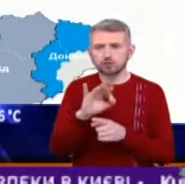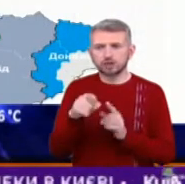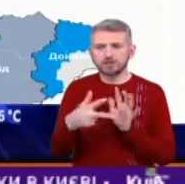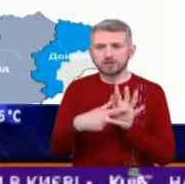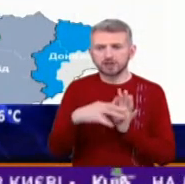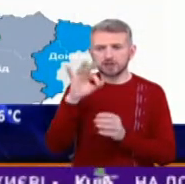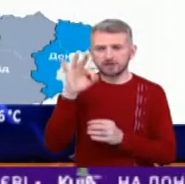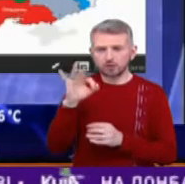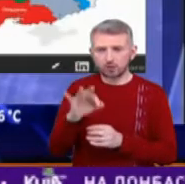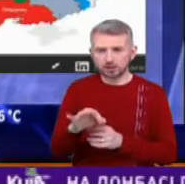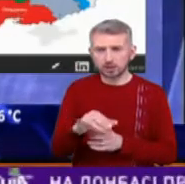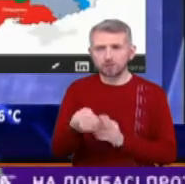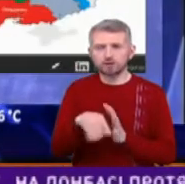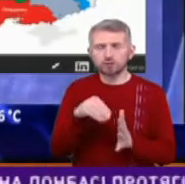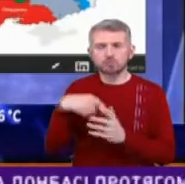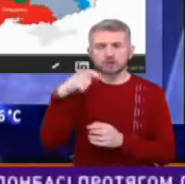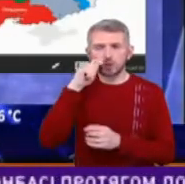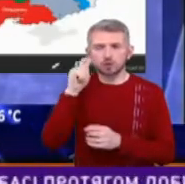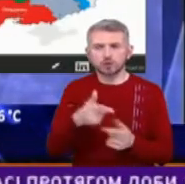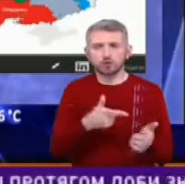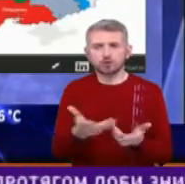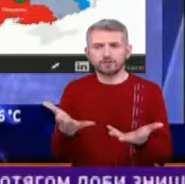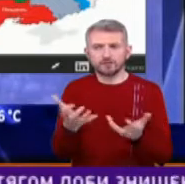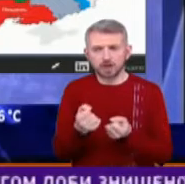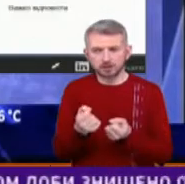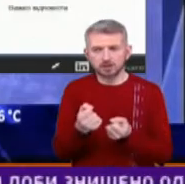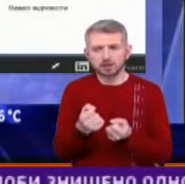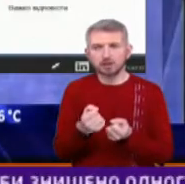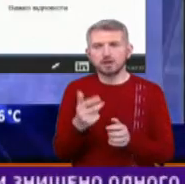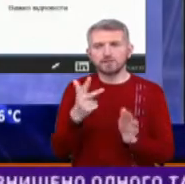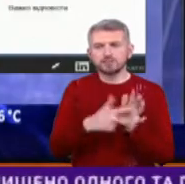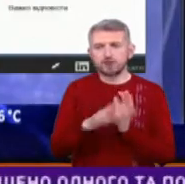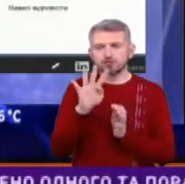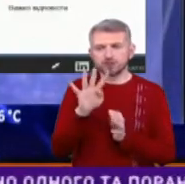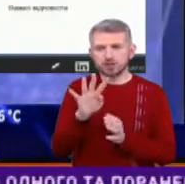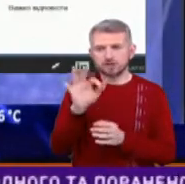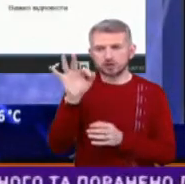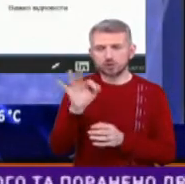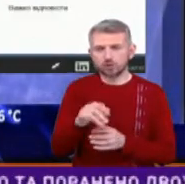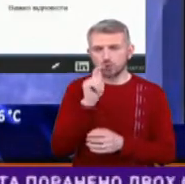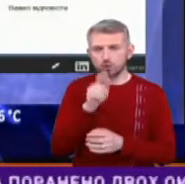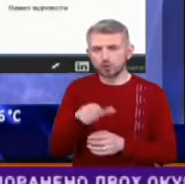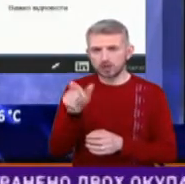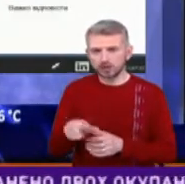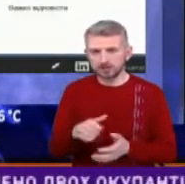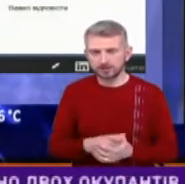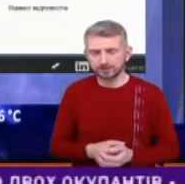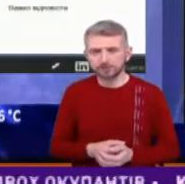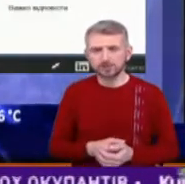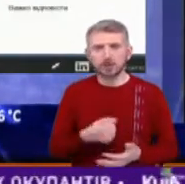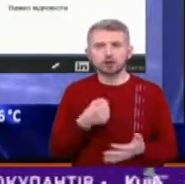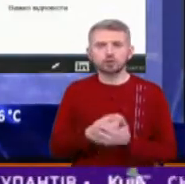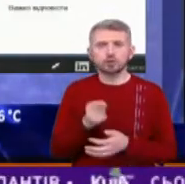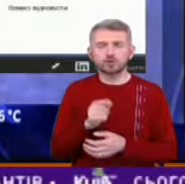0,8%. У виборах президента України готові взяти, як сказала, 84% українців. До